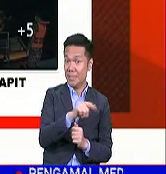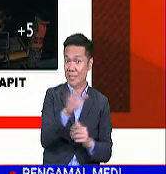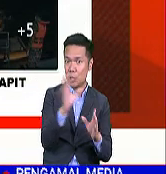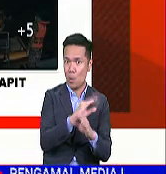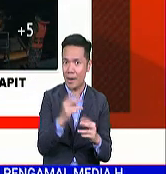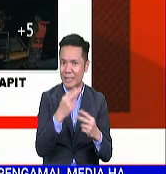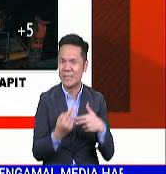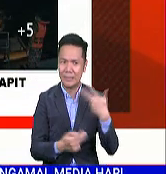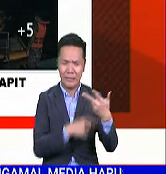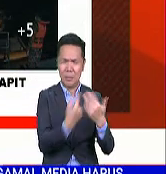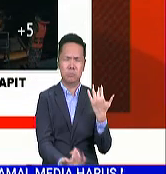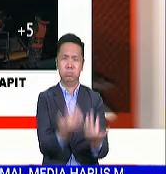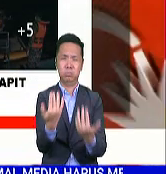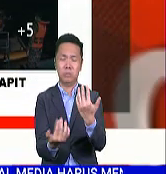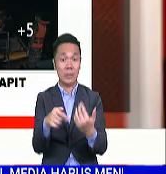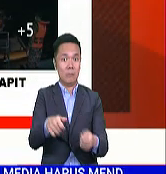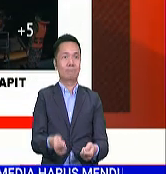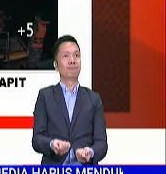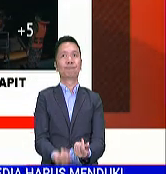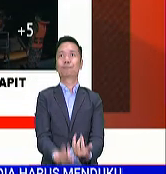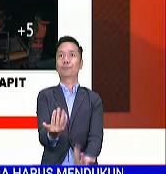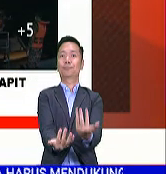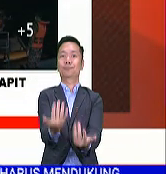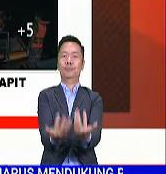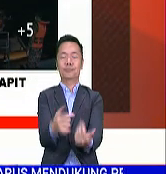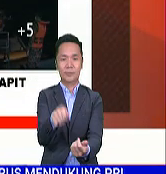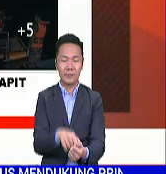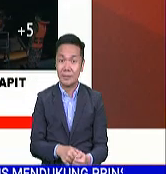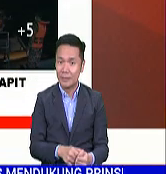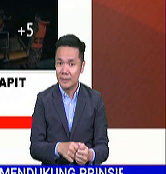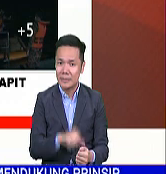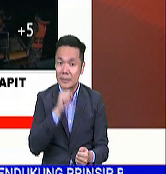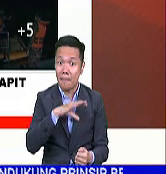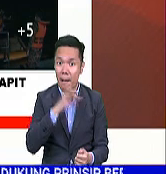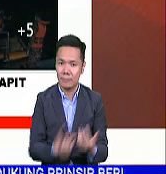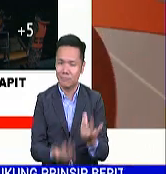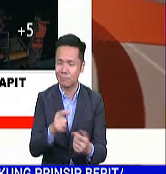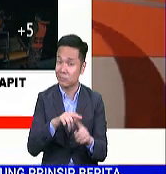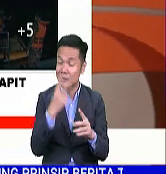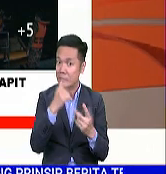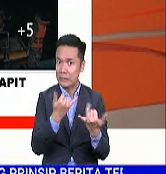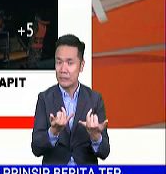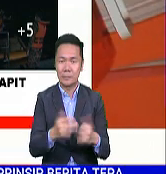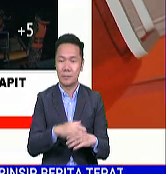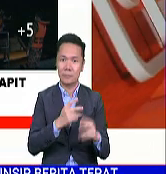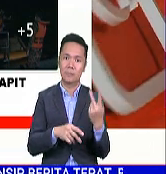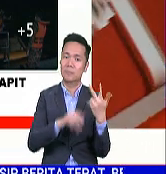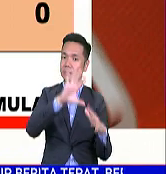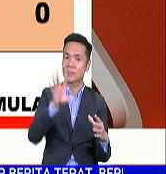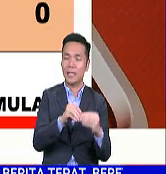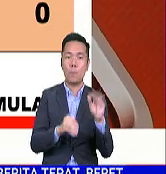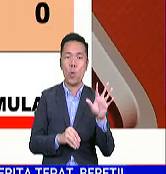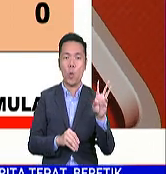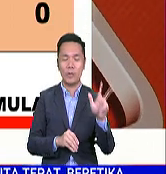merekodkan 3 kes kebakaran terbuka di 3 bahagian di negeri ini sejak Januari lalu, menjadikan ia kepada 36